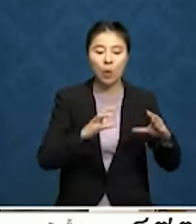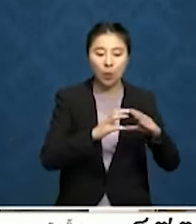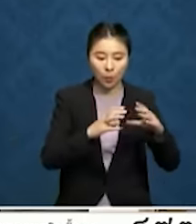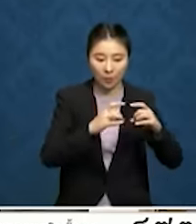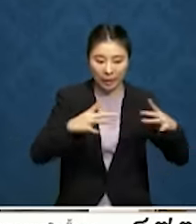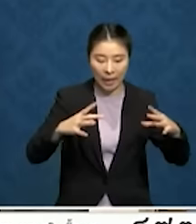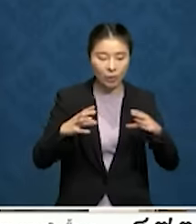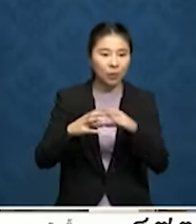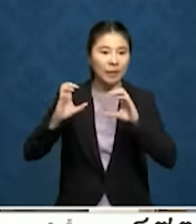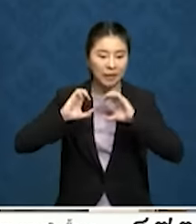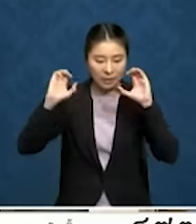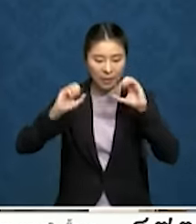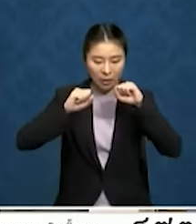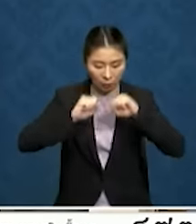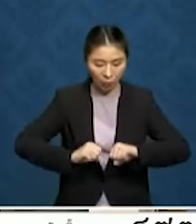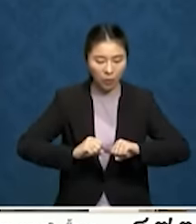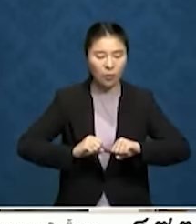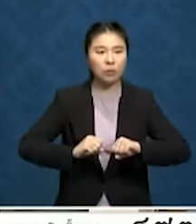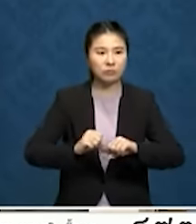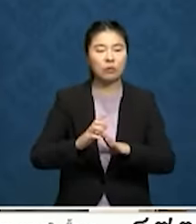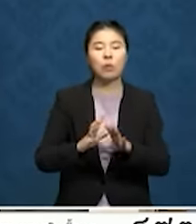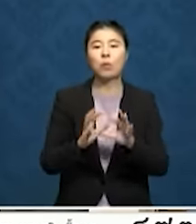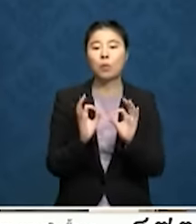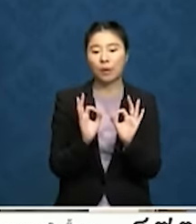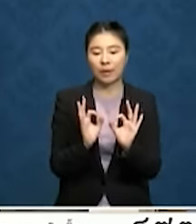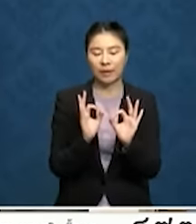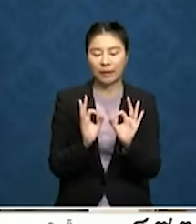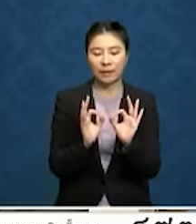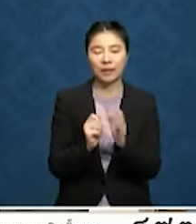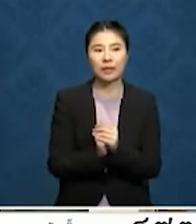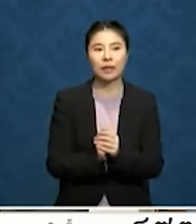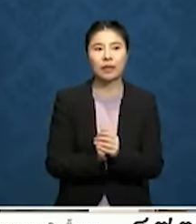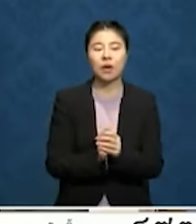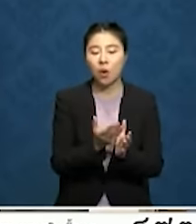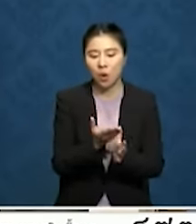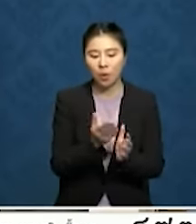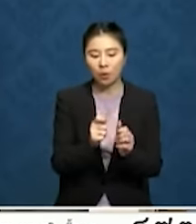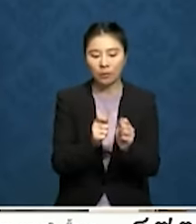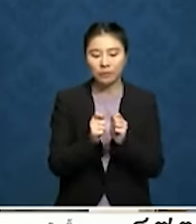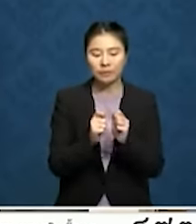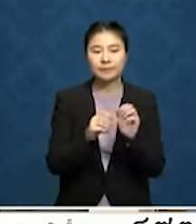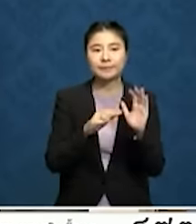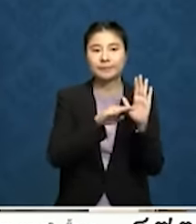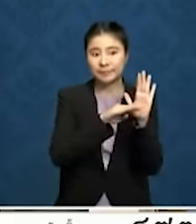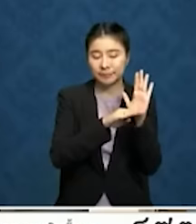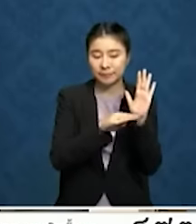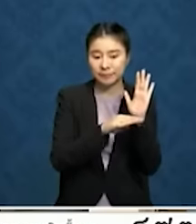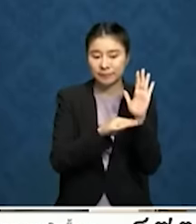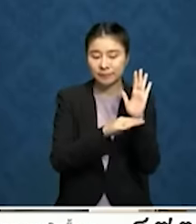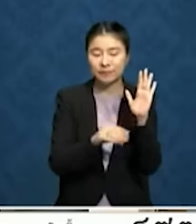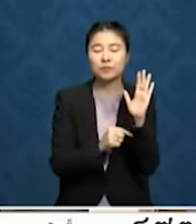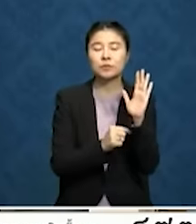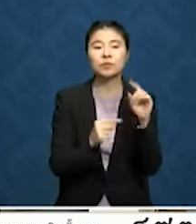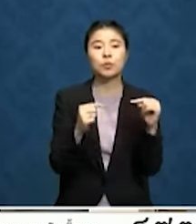งกันแล้วประธานก็อยากจะขออนุญาตที่ประชุมนะครับว่าดำเนินการไปโดยให้อ